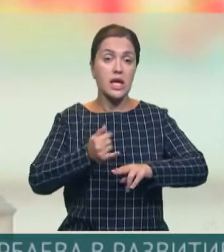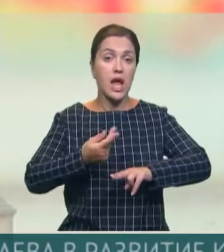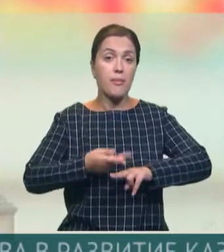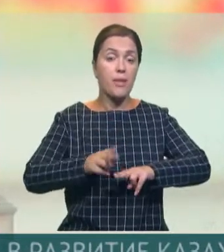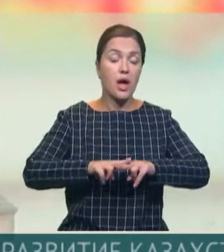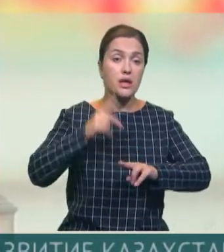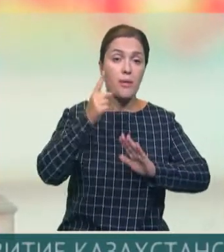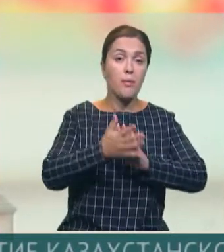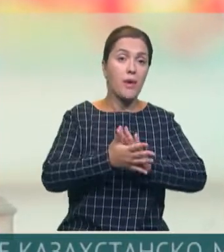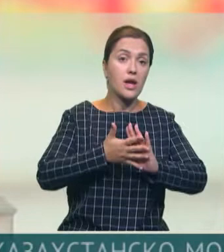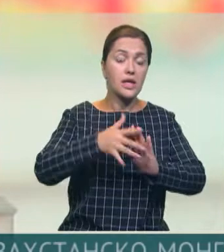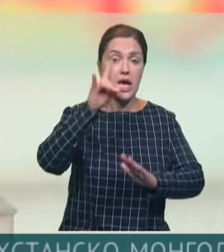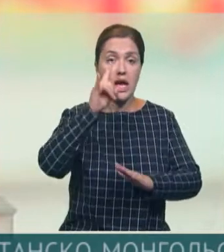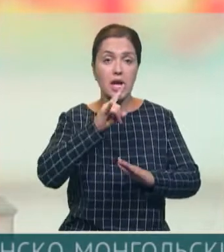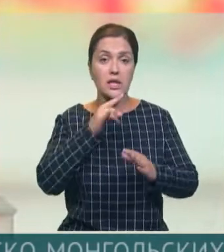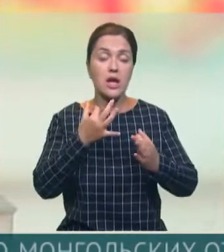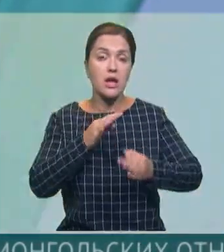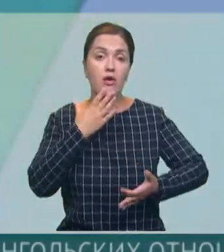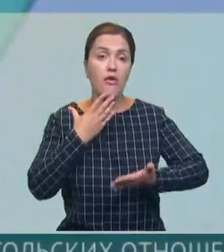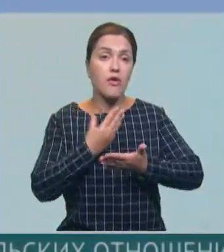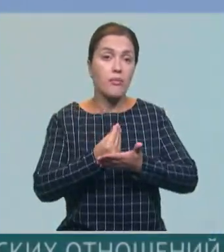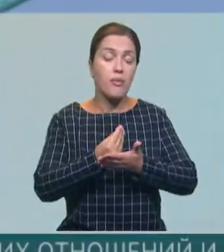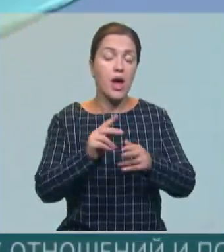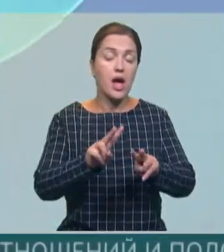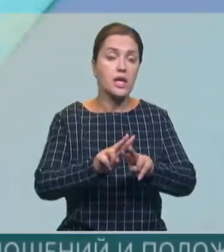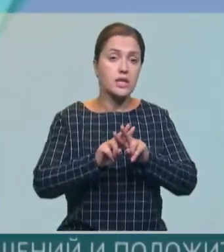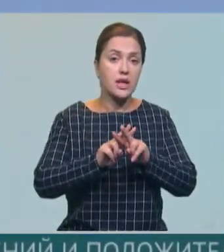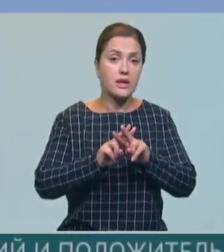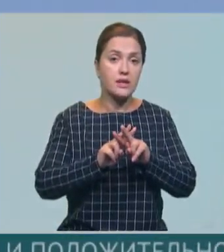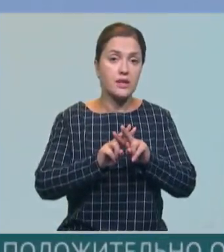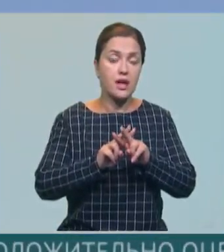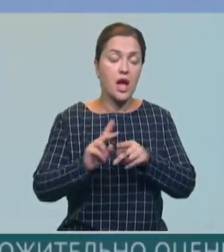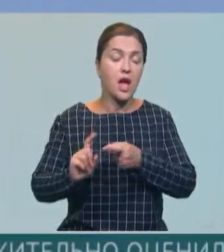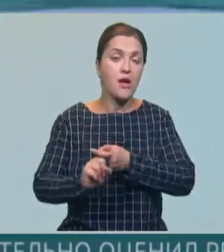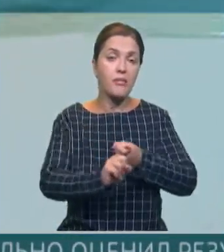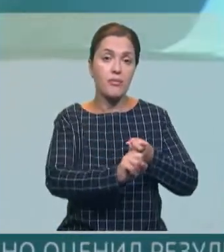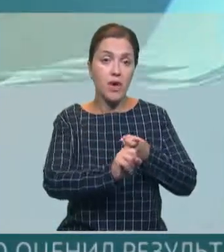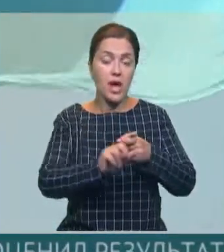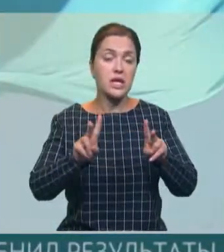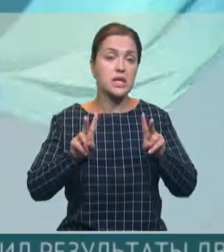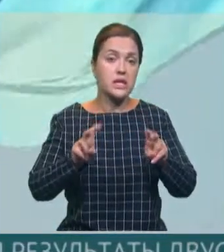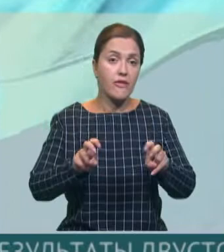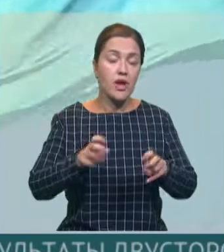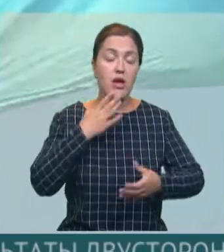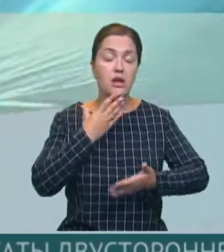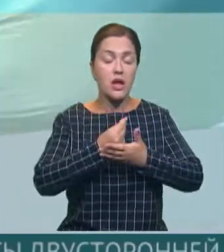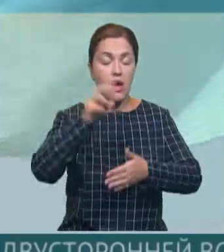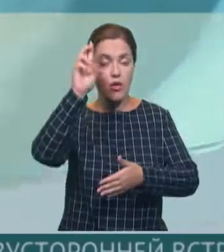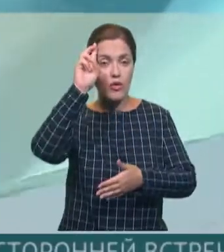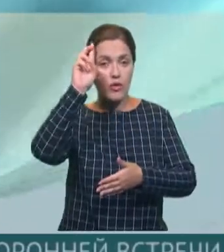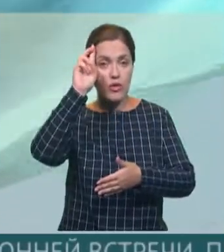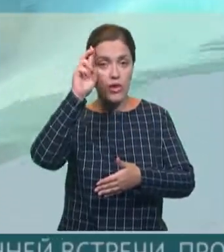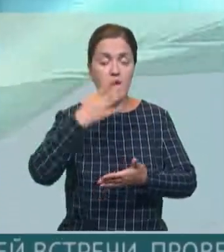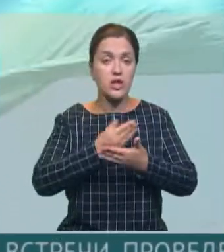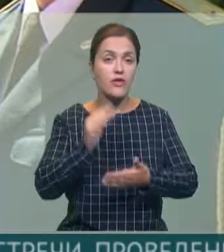понятие «Казахстан, независимость, Астана» стало единым символом нашей государственности,